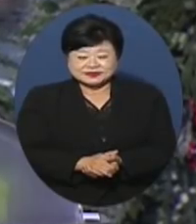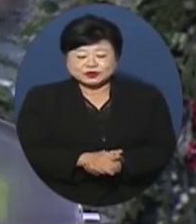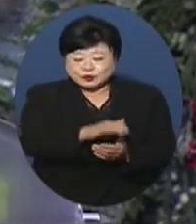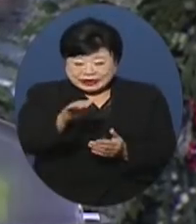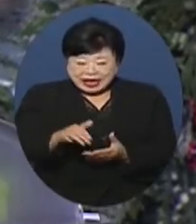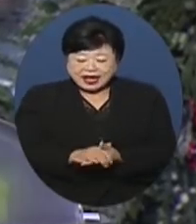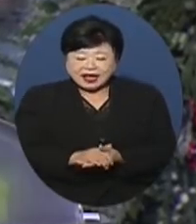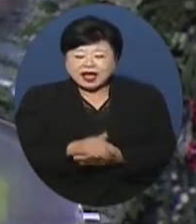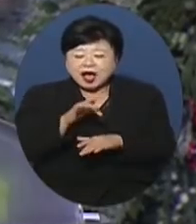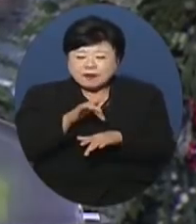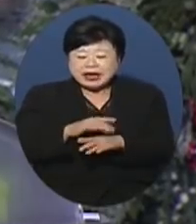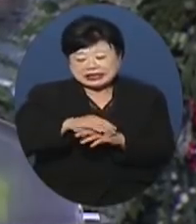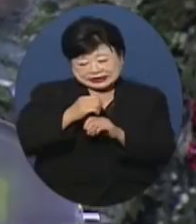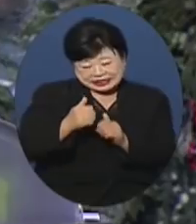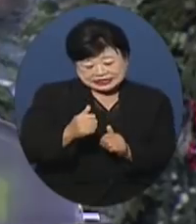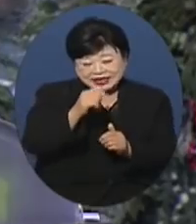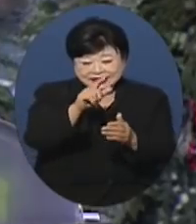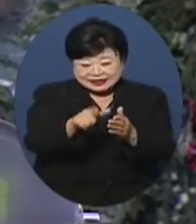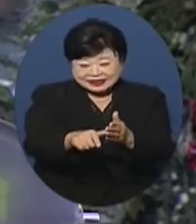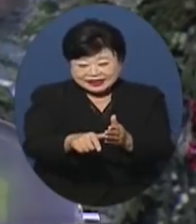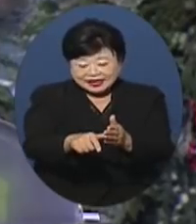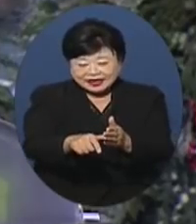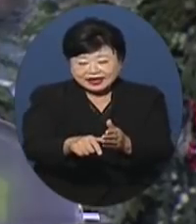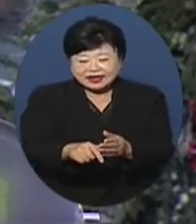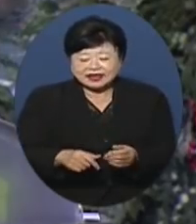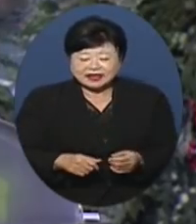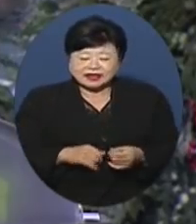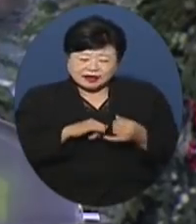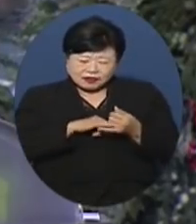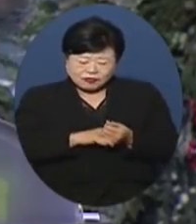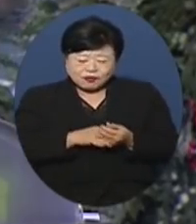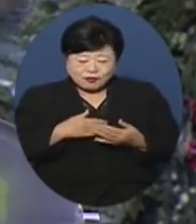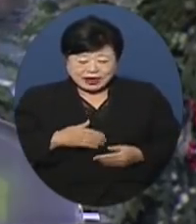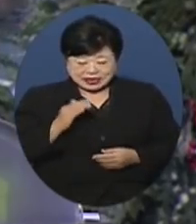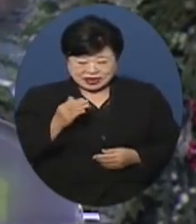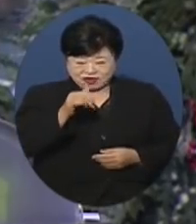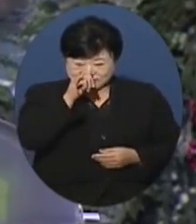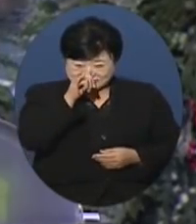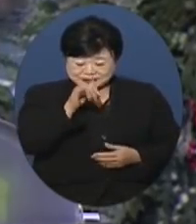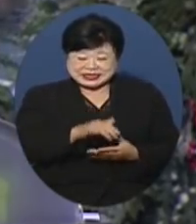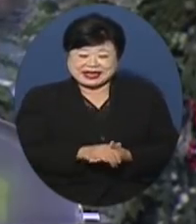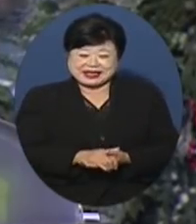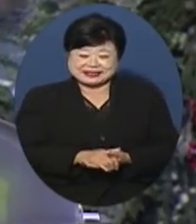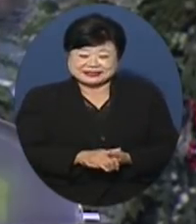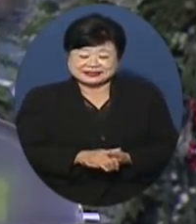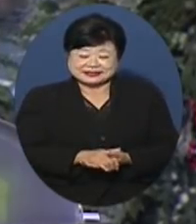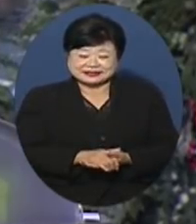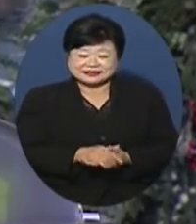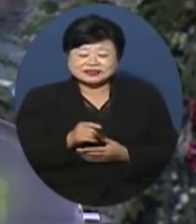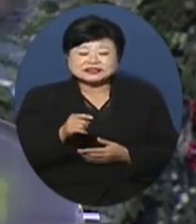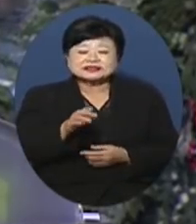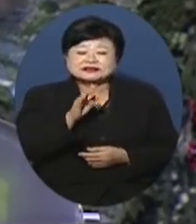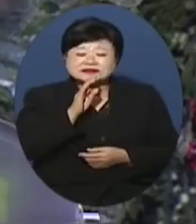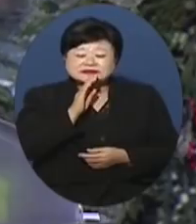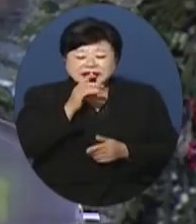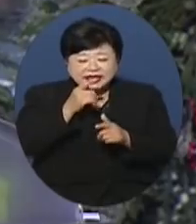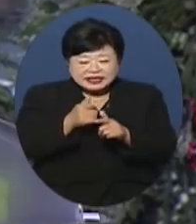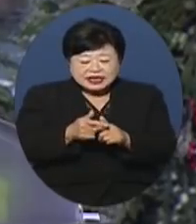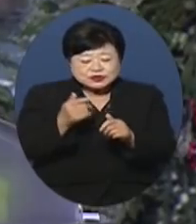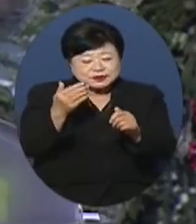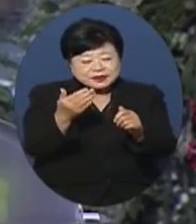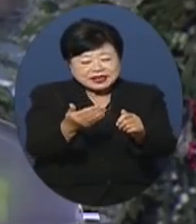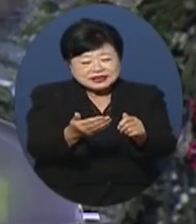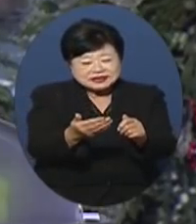우리가 마귀를 대적할 때 분명히 알아야 할 것이 있습니다. 그것은 바로